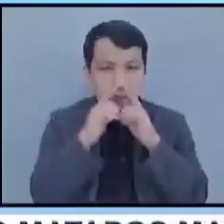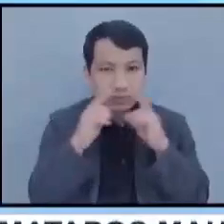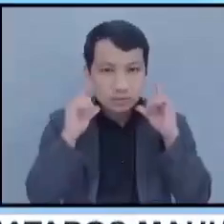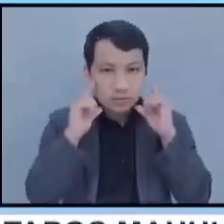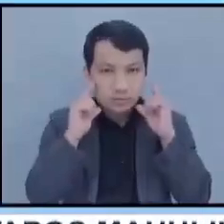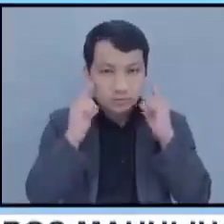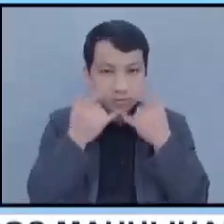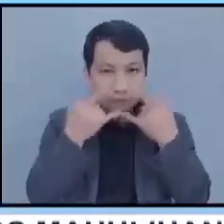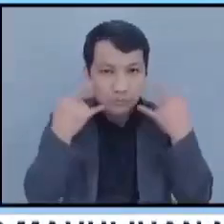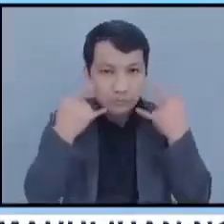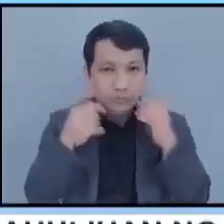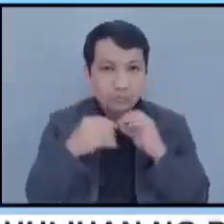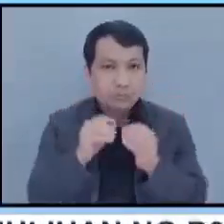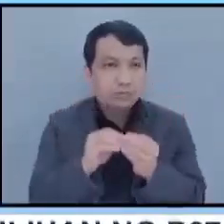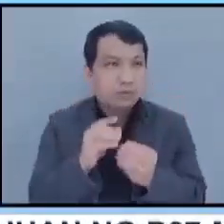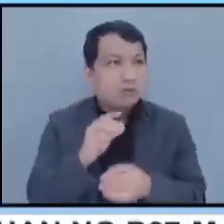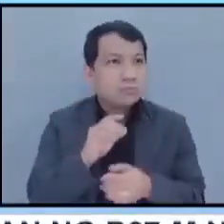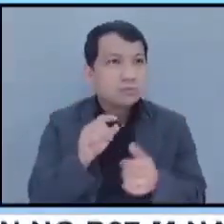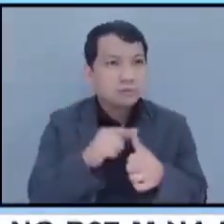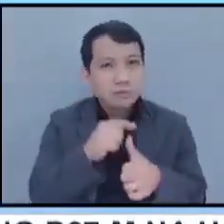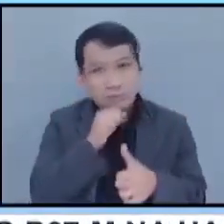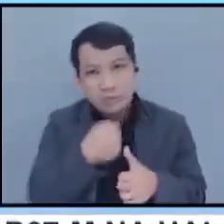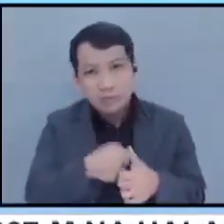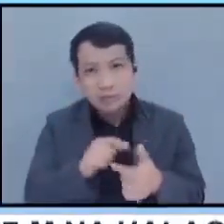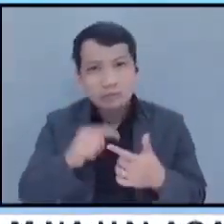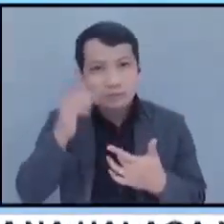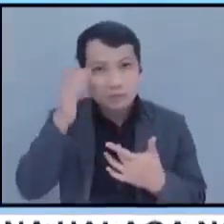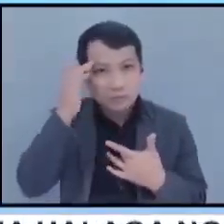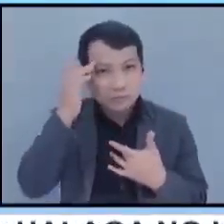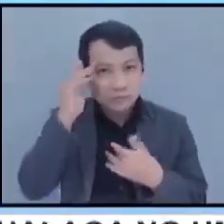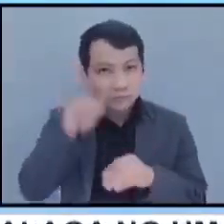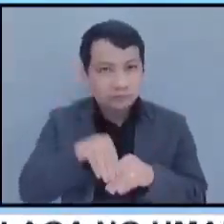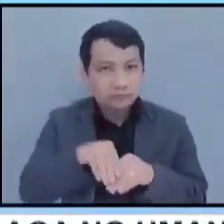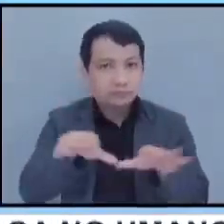lalo na ang mga matatanda at may sakit. Hinikayat din sila na